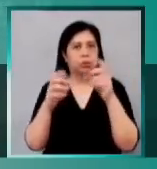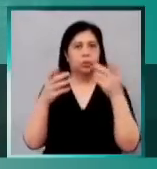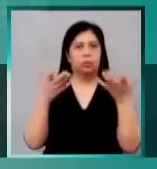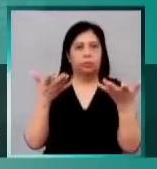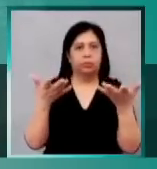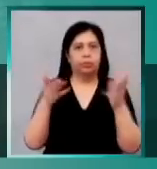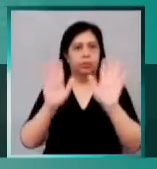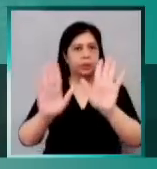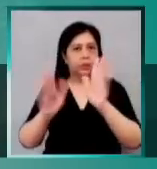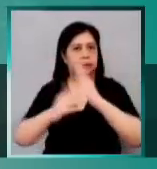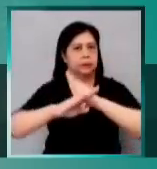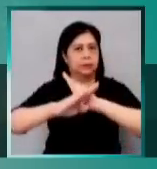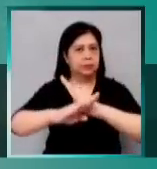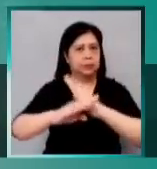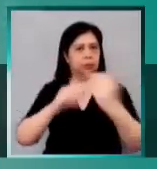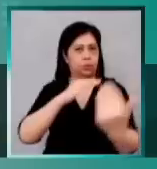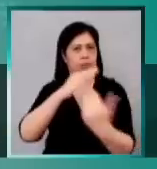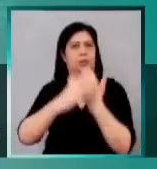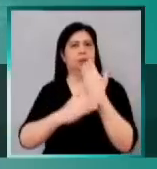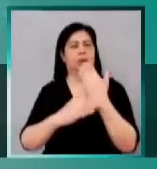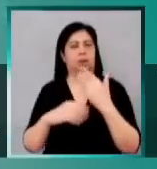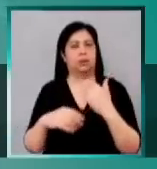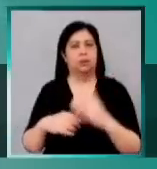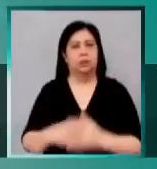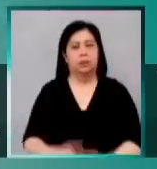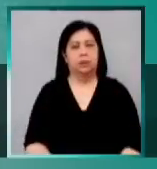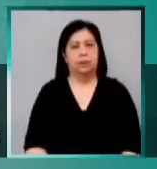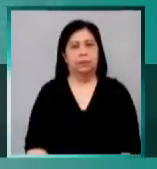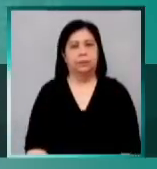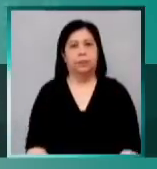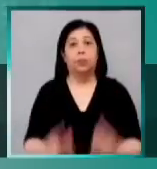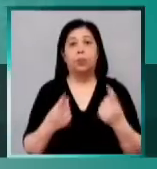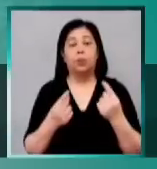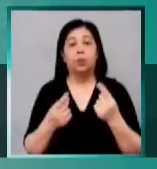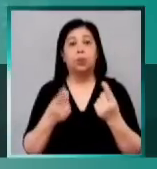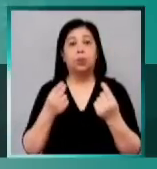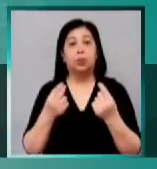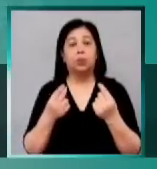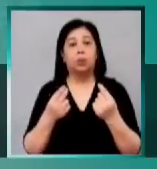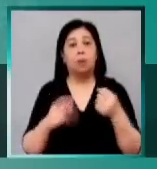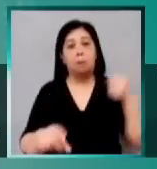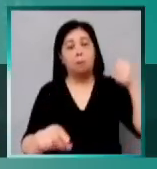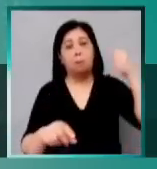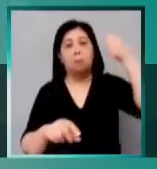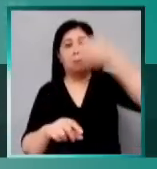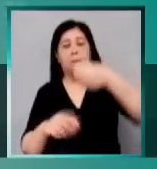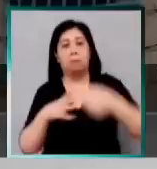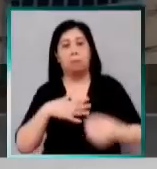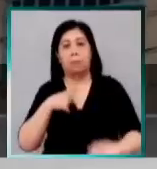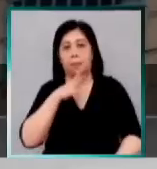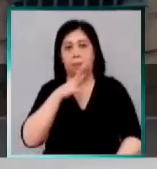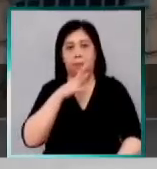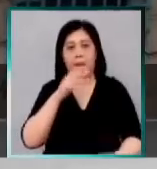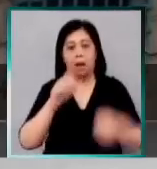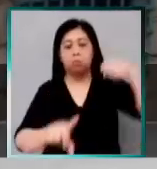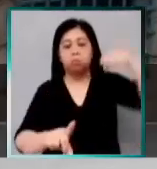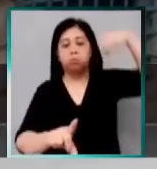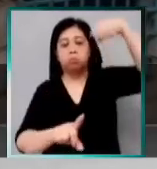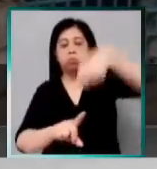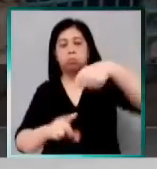ipigilan silang makapasok. Ang ginawa nila, sinuntok nila yung nanay ko sa taas ng gate.